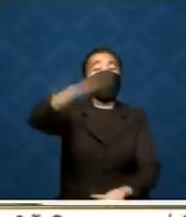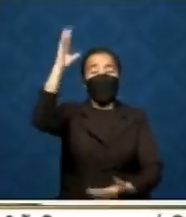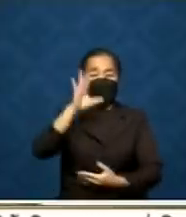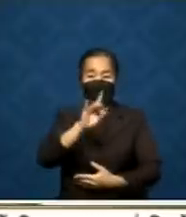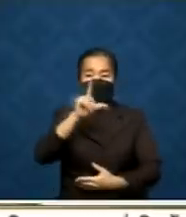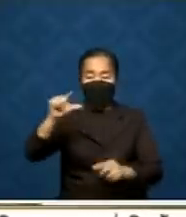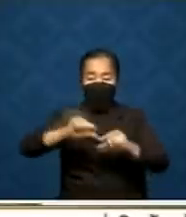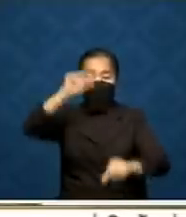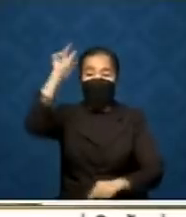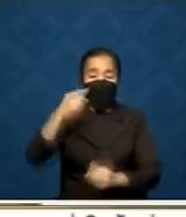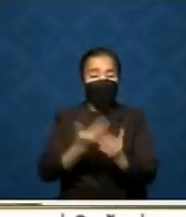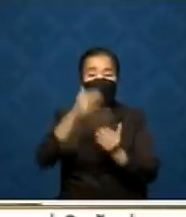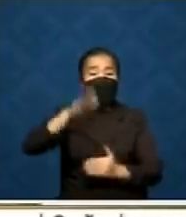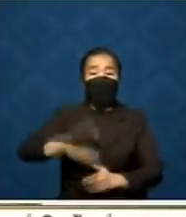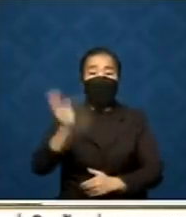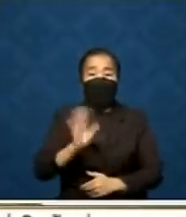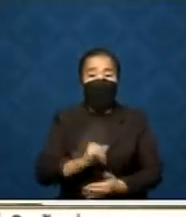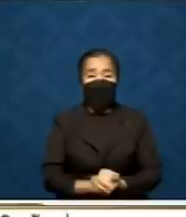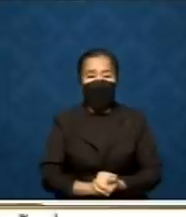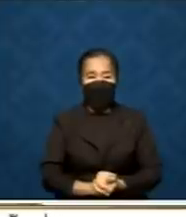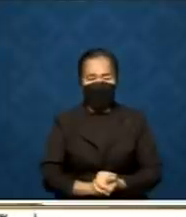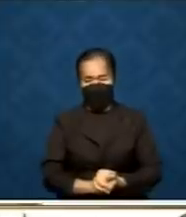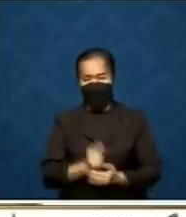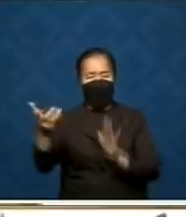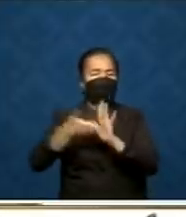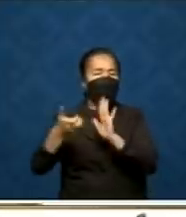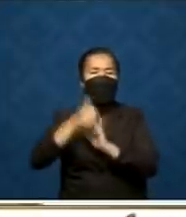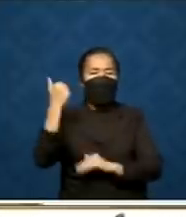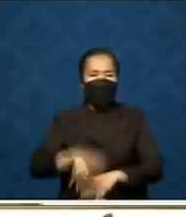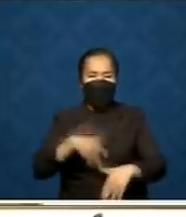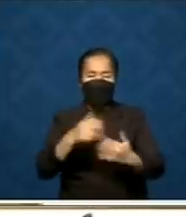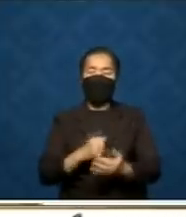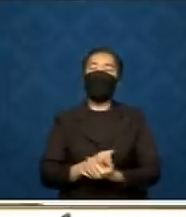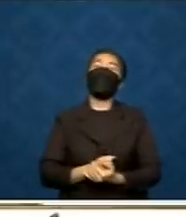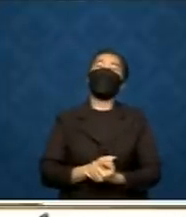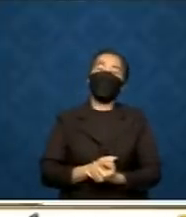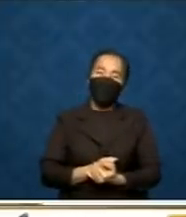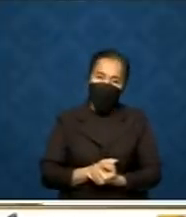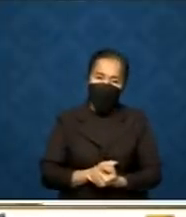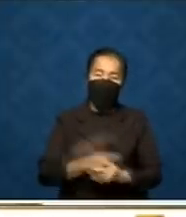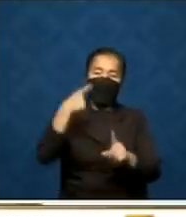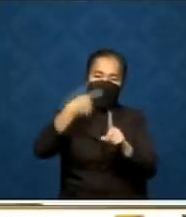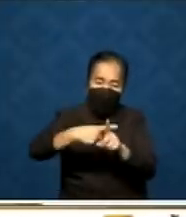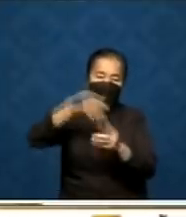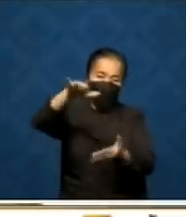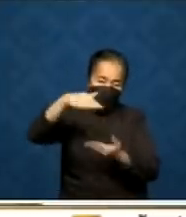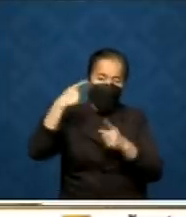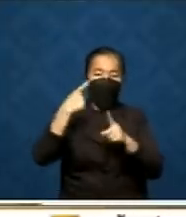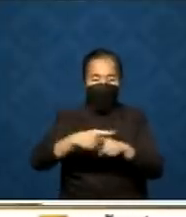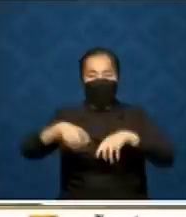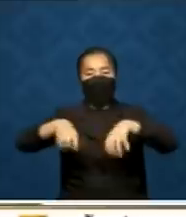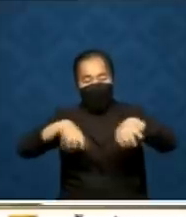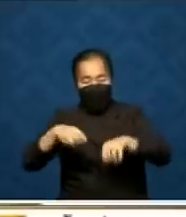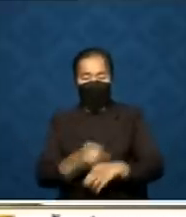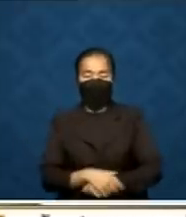ลดลงบ้างเลยหรอแต่มันไม่หักลบกลบหนี้ขายกันไม่ได้ไม่เหลือกับไอ้ค่าขนส่งค่าบริหารจัดการ